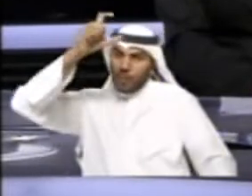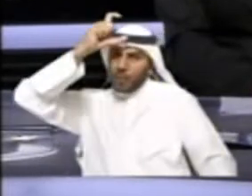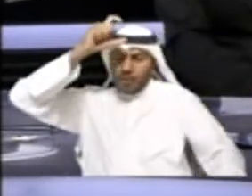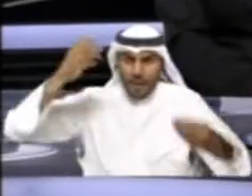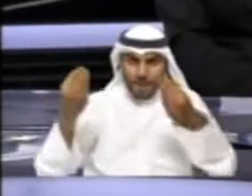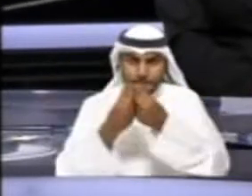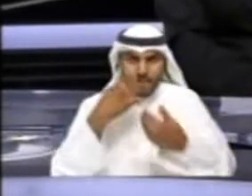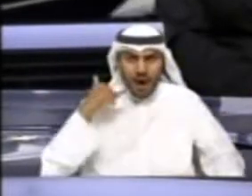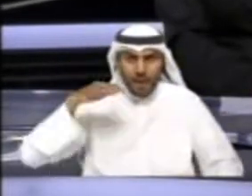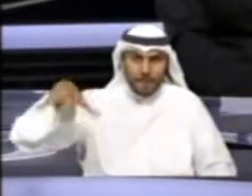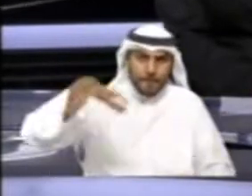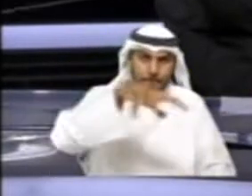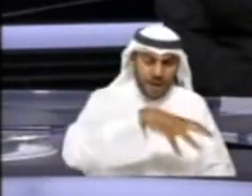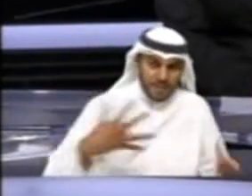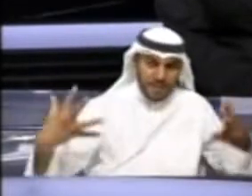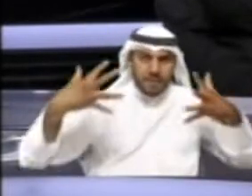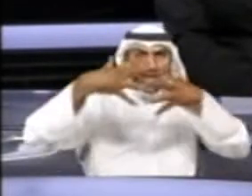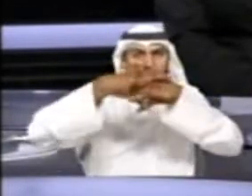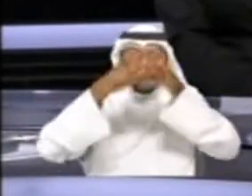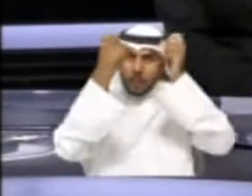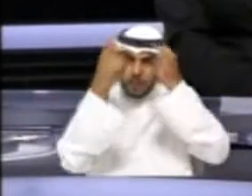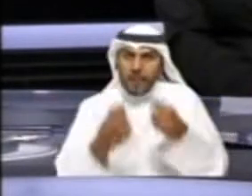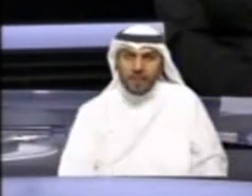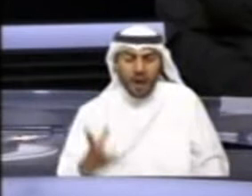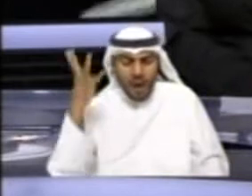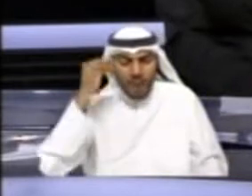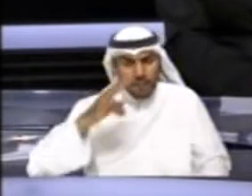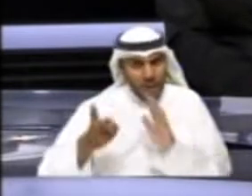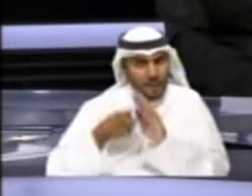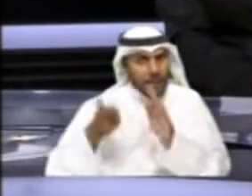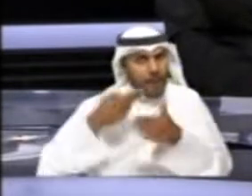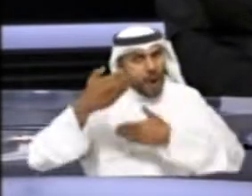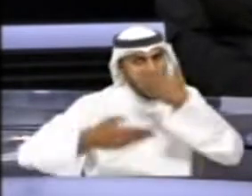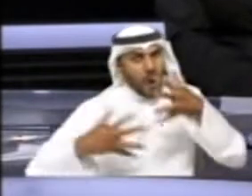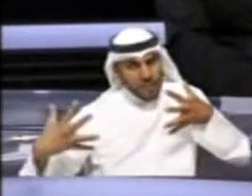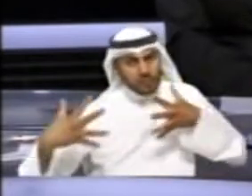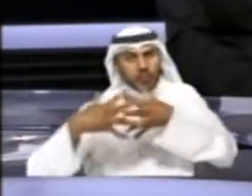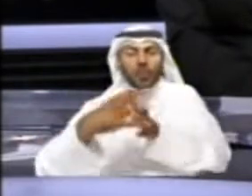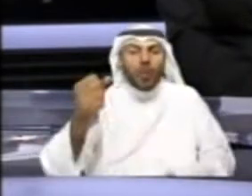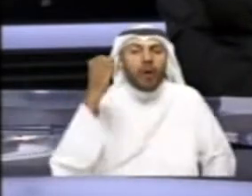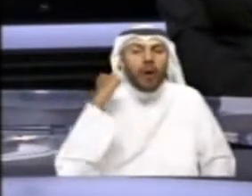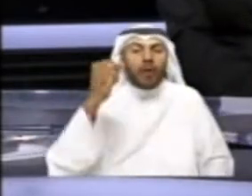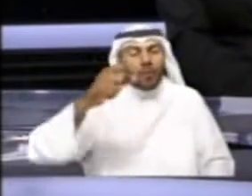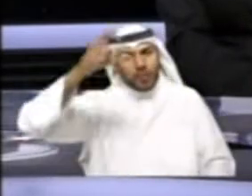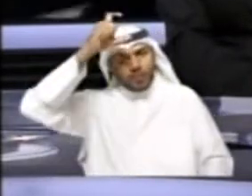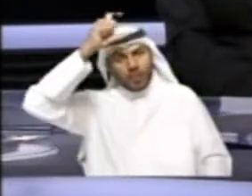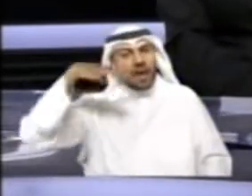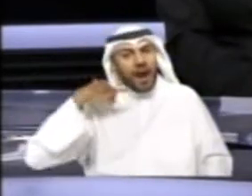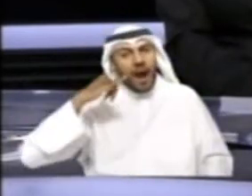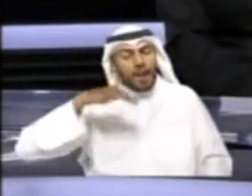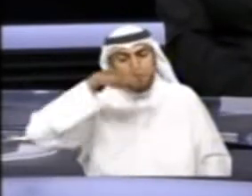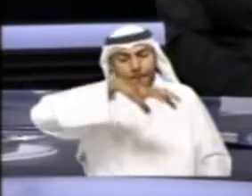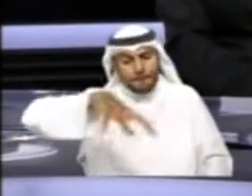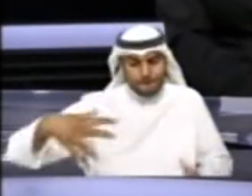شتى المجالات، والمساهمة في تجسيد التواصل الحضاري وتمتين الروابط بين من خلال